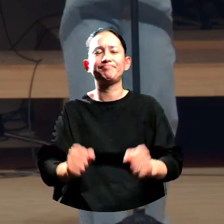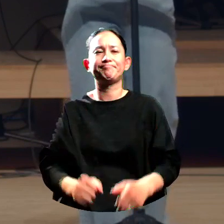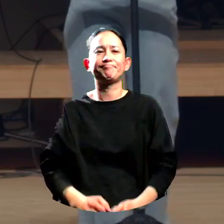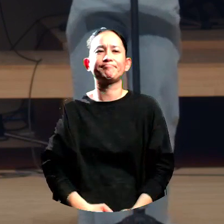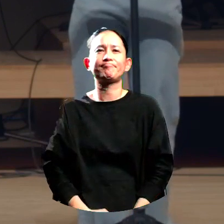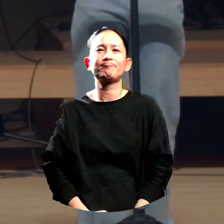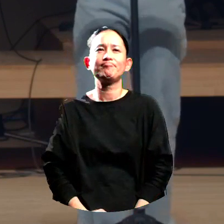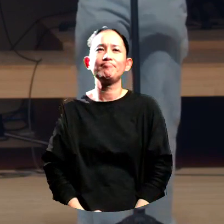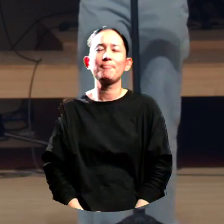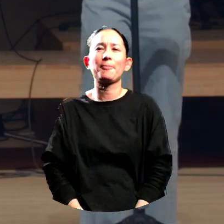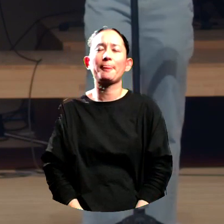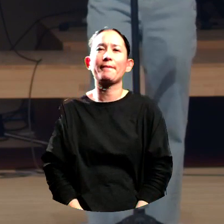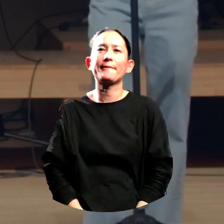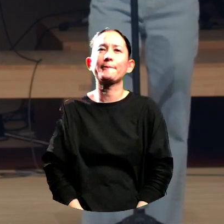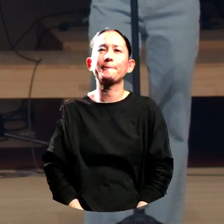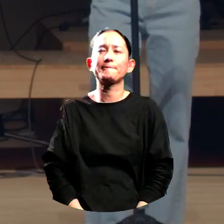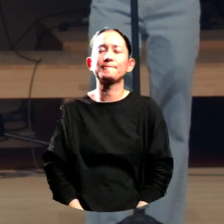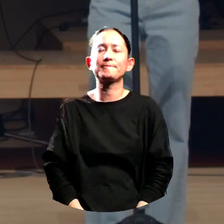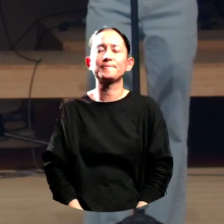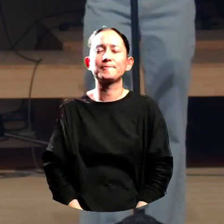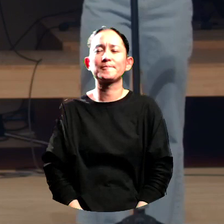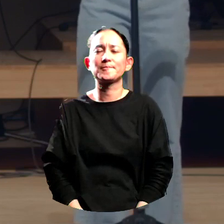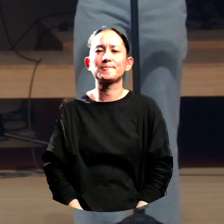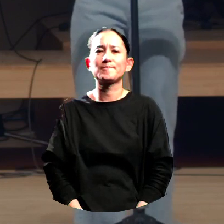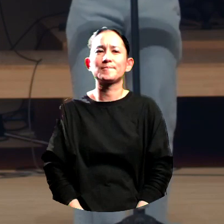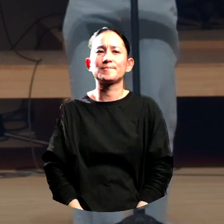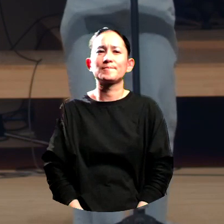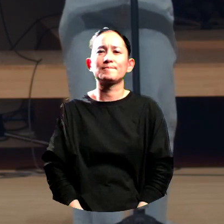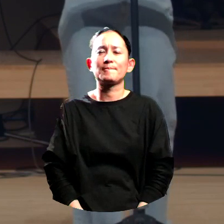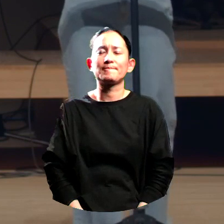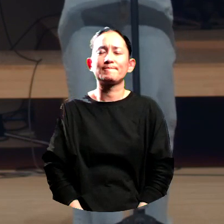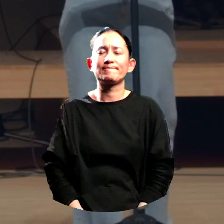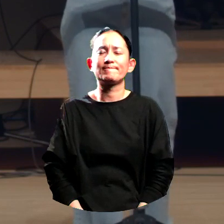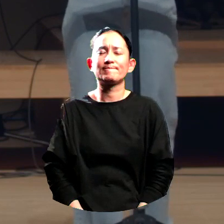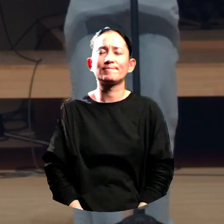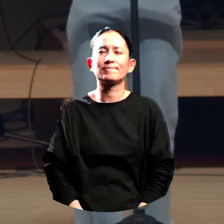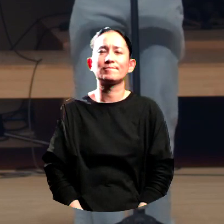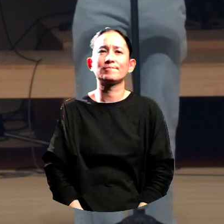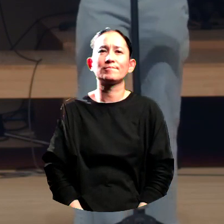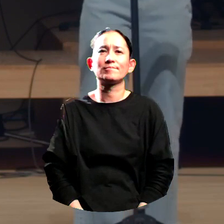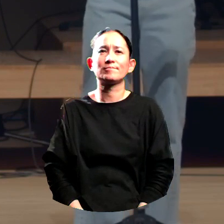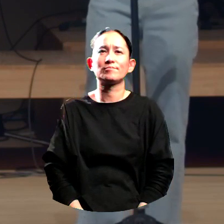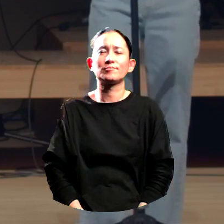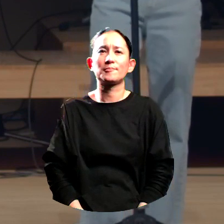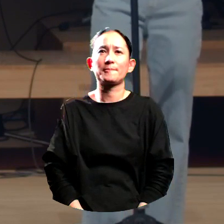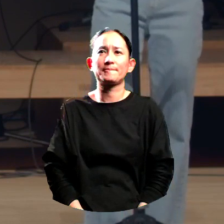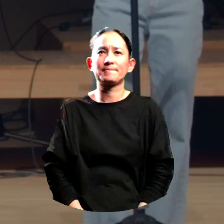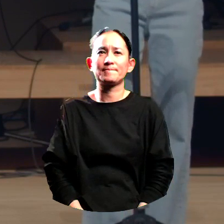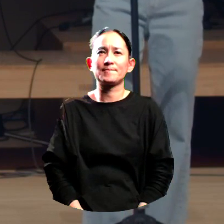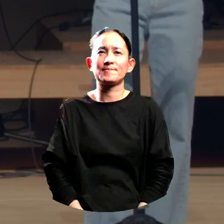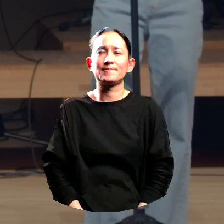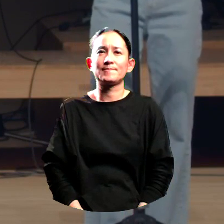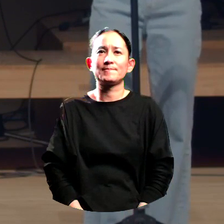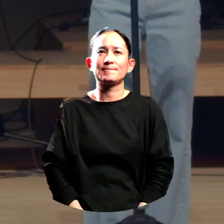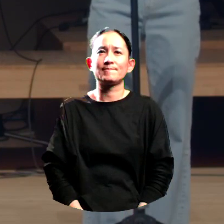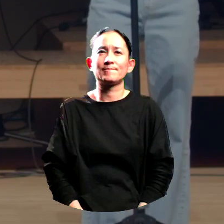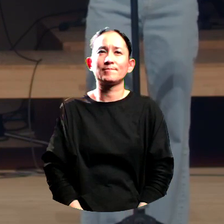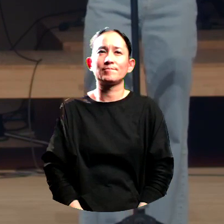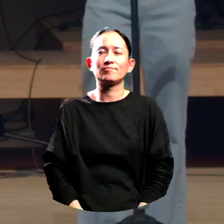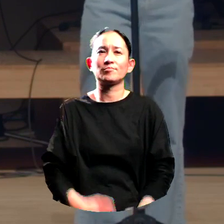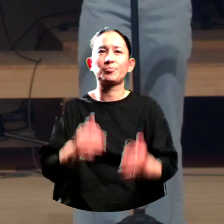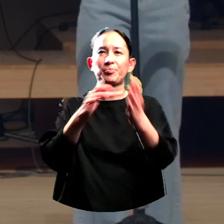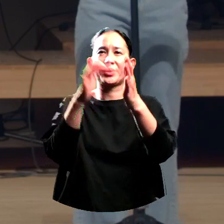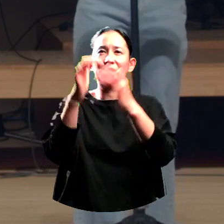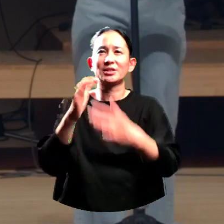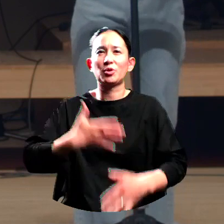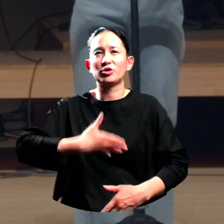you, Simon, that your faith may not fail. And when you have turned back, strengthen your brothers. イエス様